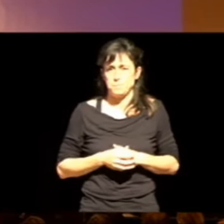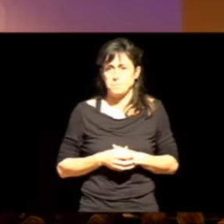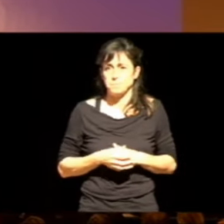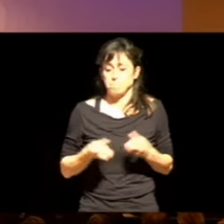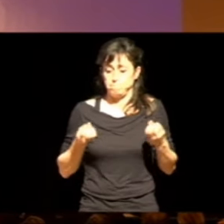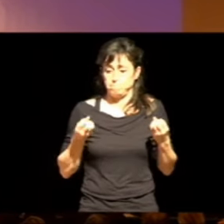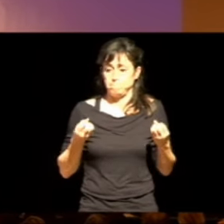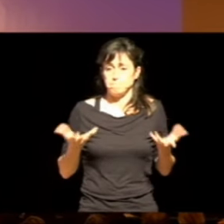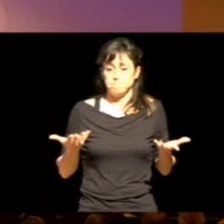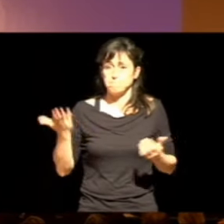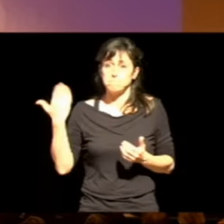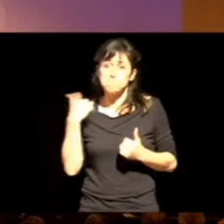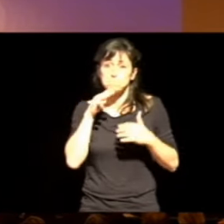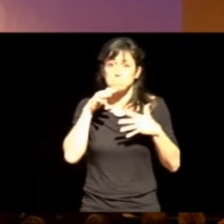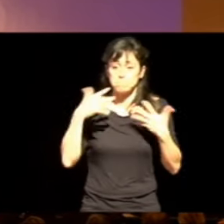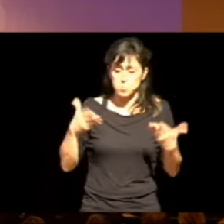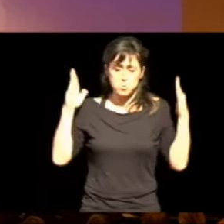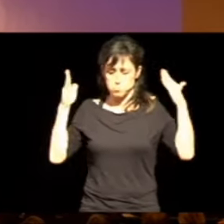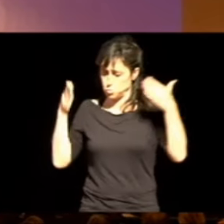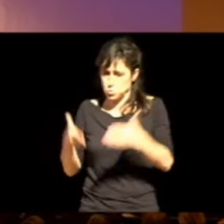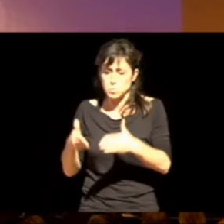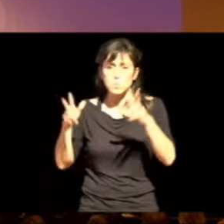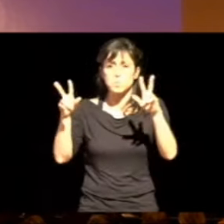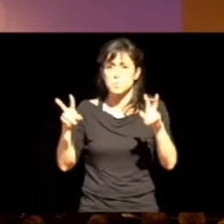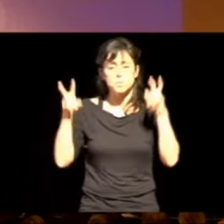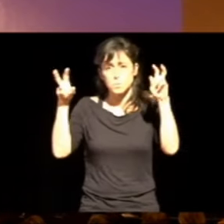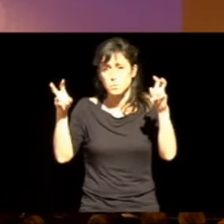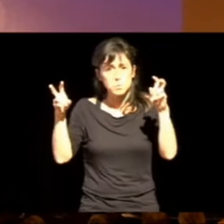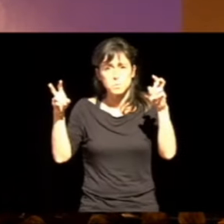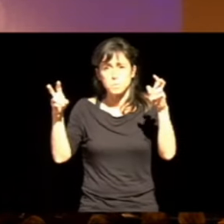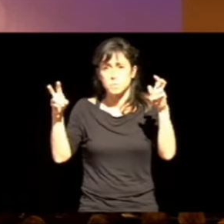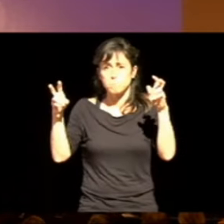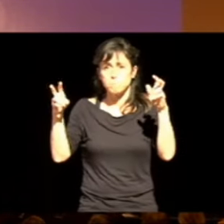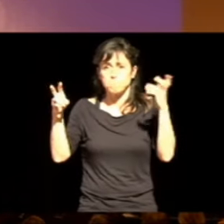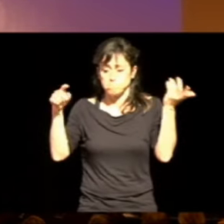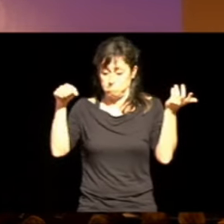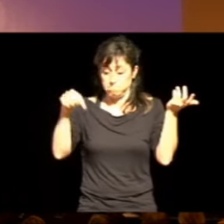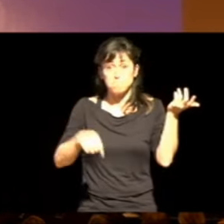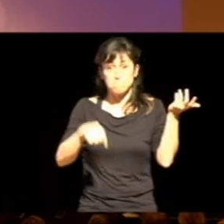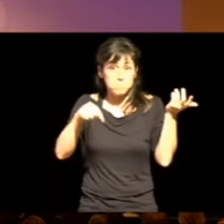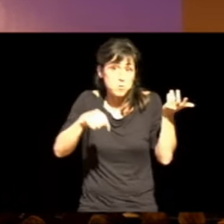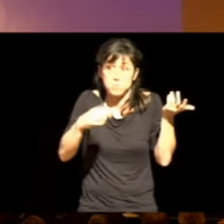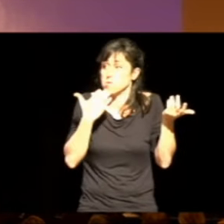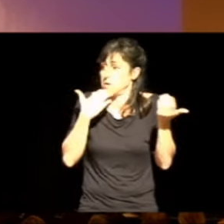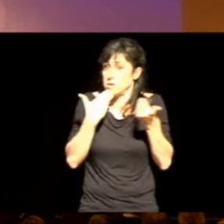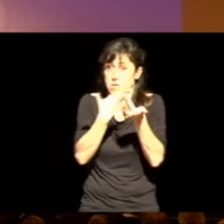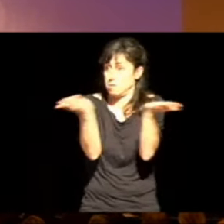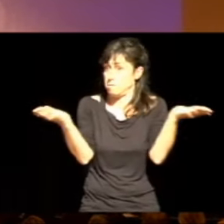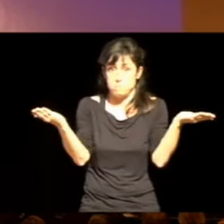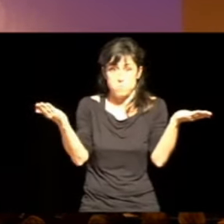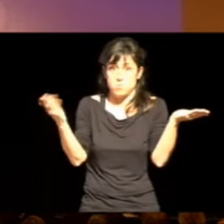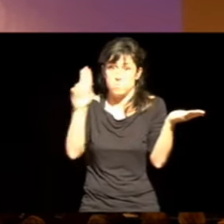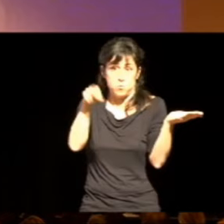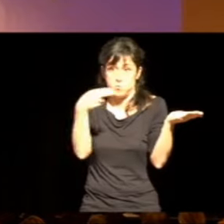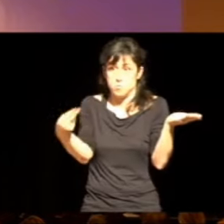handikona, horretan mugituta ibili gara, eta izatez gaur, esan bezala, horren adibide bada, ez? Bueno,